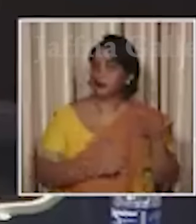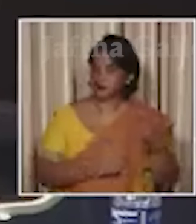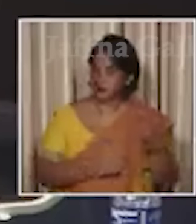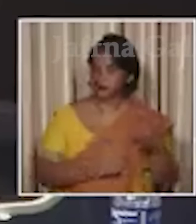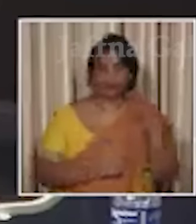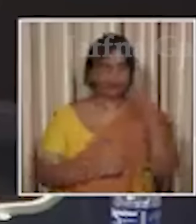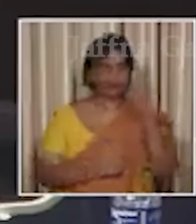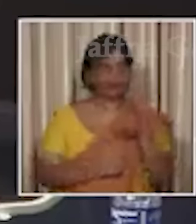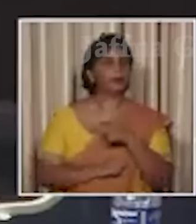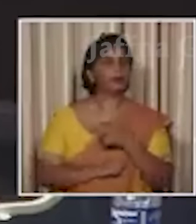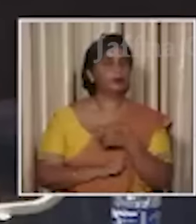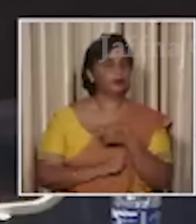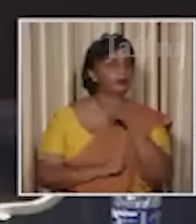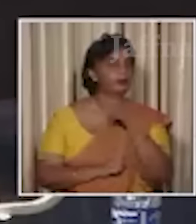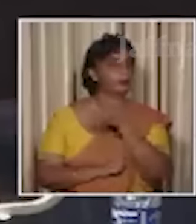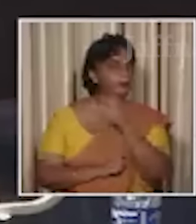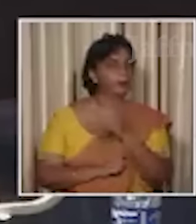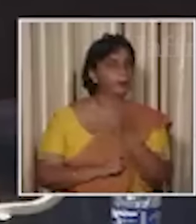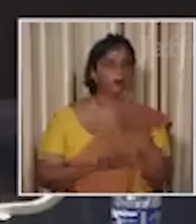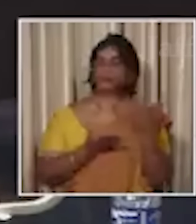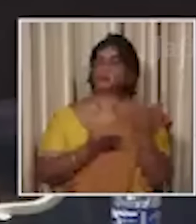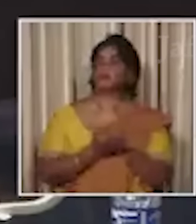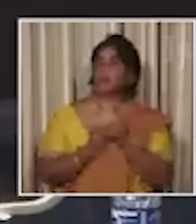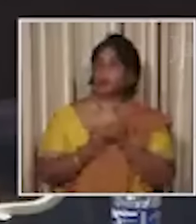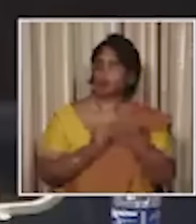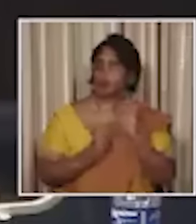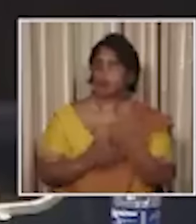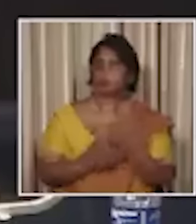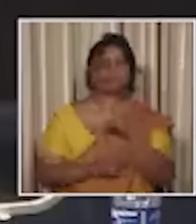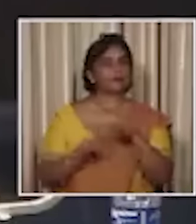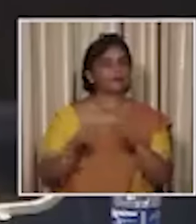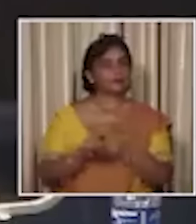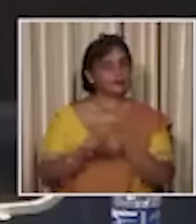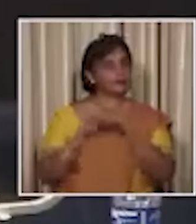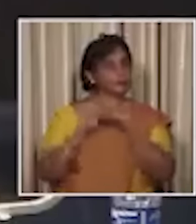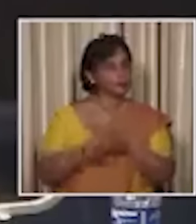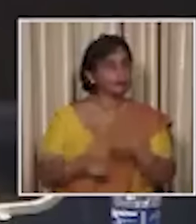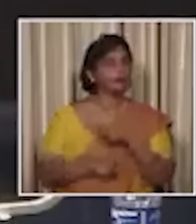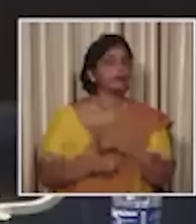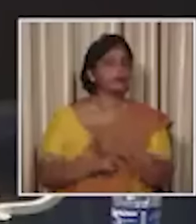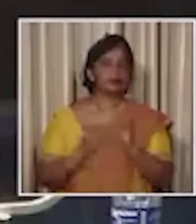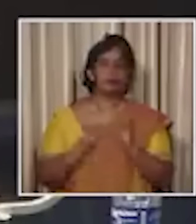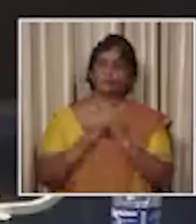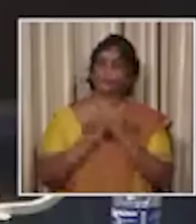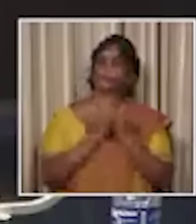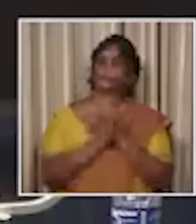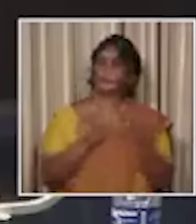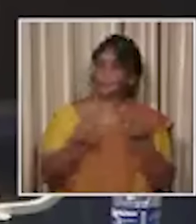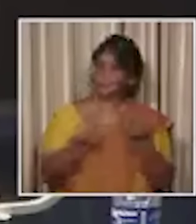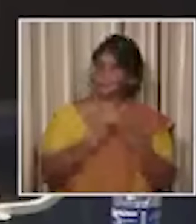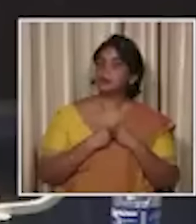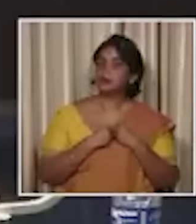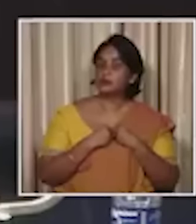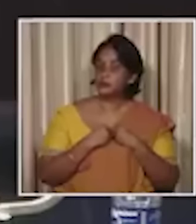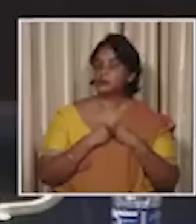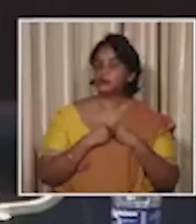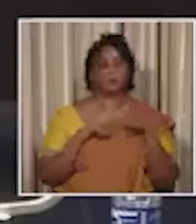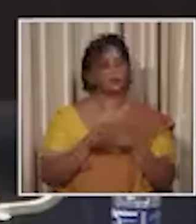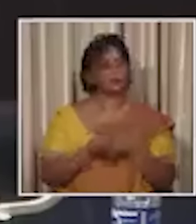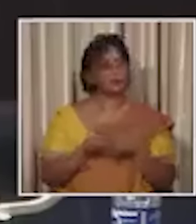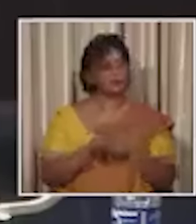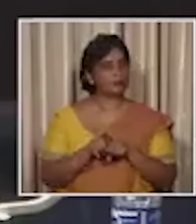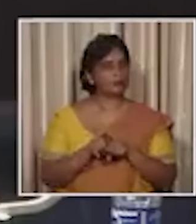பாரபட்சம் இல்லாமல் செய்து கொண்டிருக்கிறார்கள். ஆகவே இந்த செயல்பாடுகளுக்கு முற்றுப்புள்ளி வைக்கப்பட வேண்டும். கடந்த இந்த இங்கே போலீசினுடைய